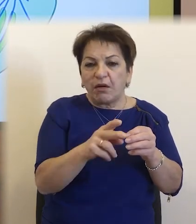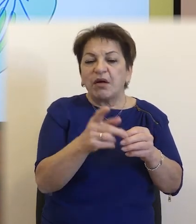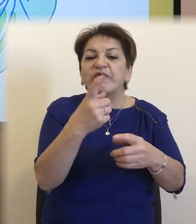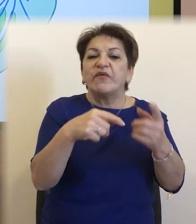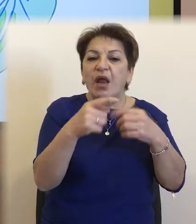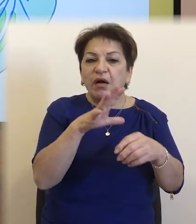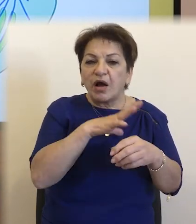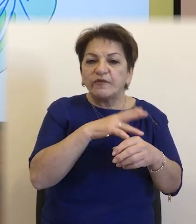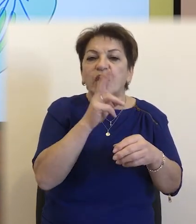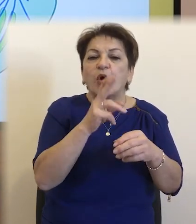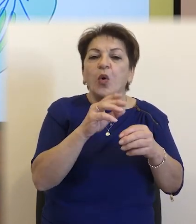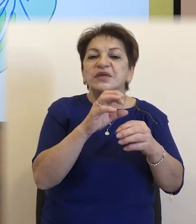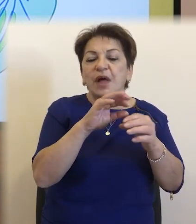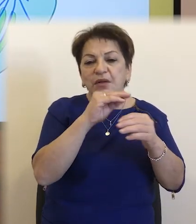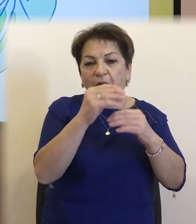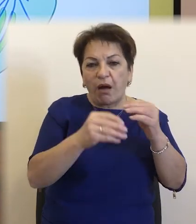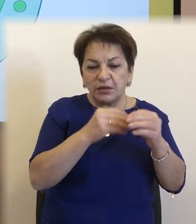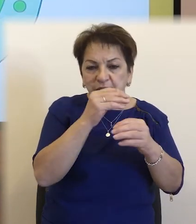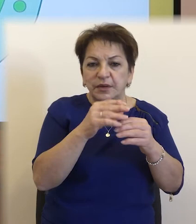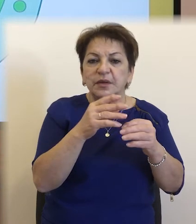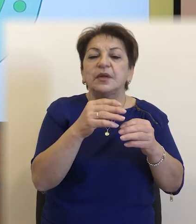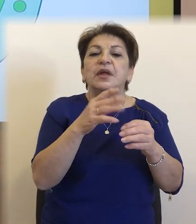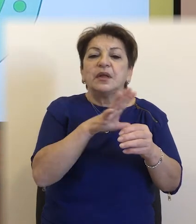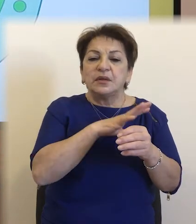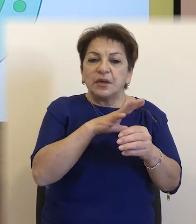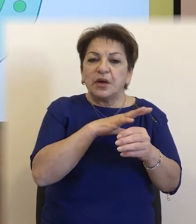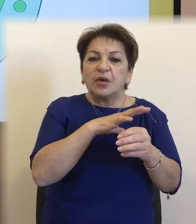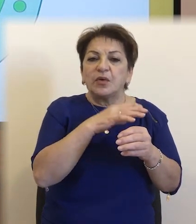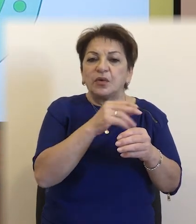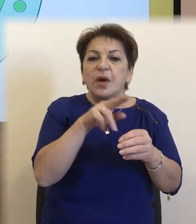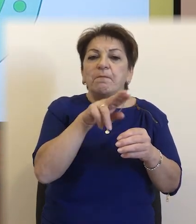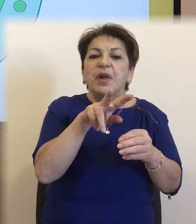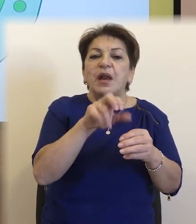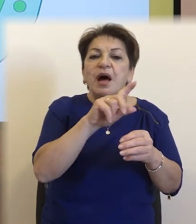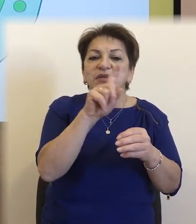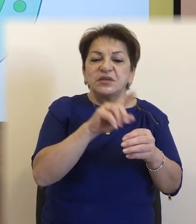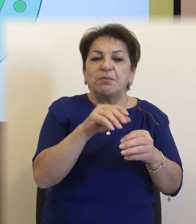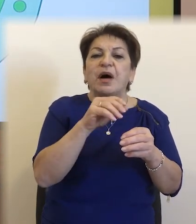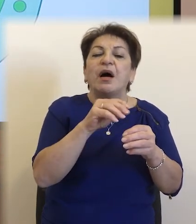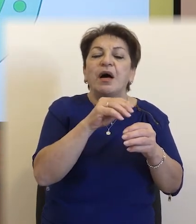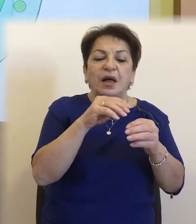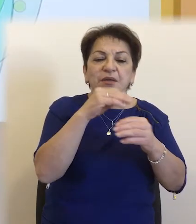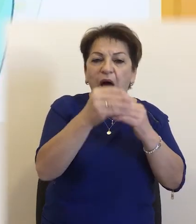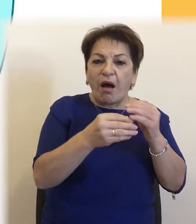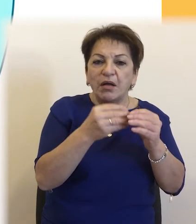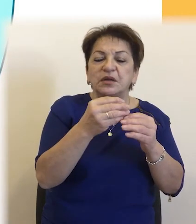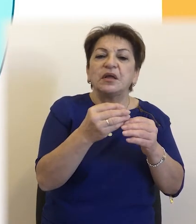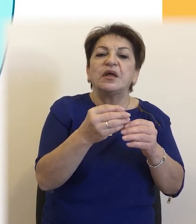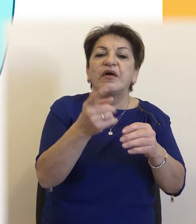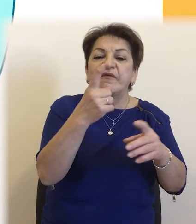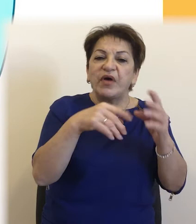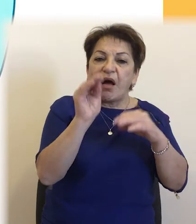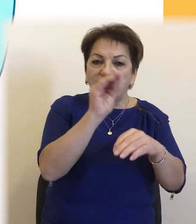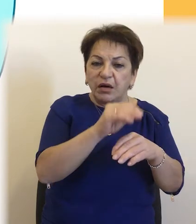ինչպես նաև վերականգնվում է կորիզաթաղանդը։ տեղի է ունենում նաև պլազմային թաղանդի վերականգնում